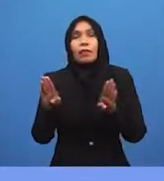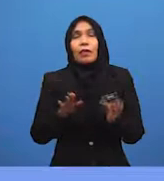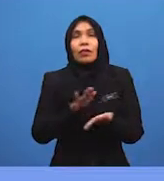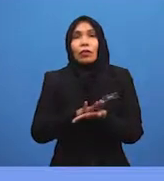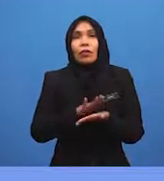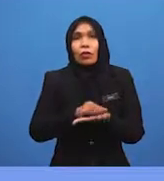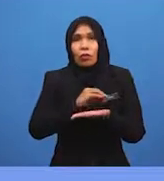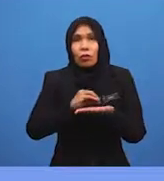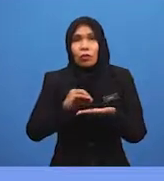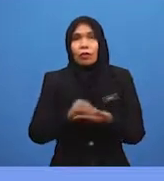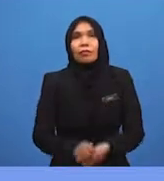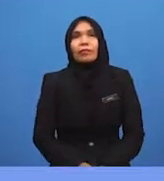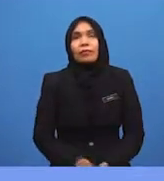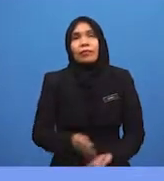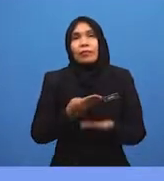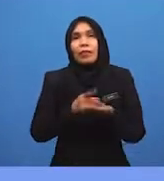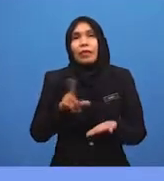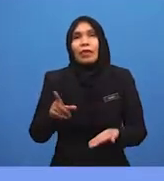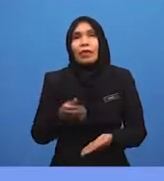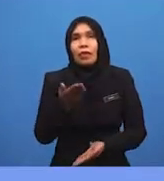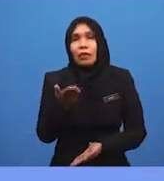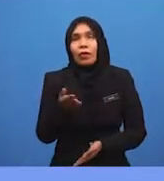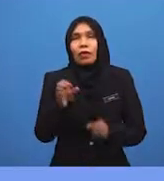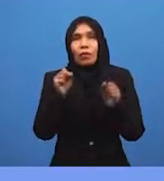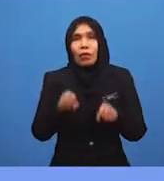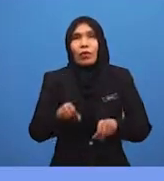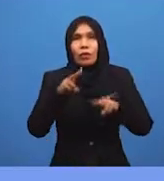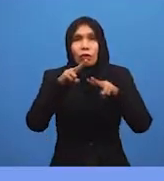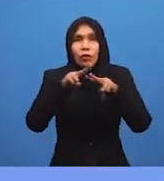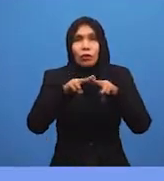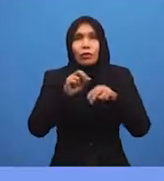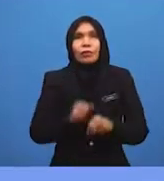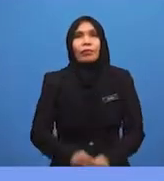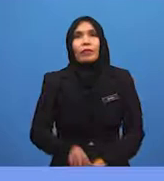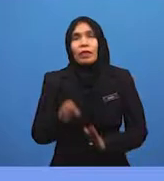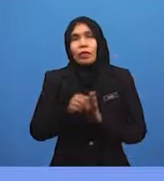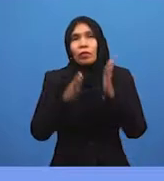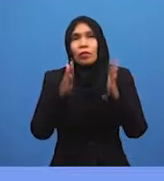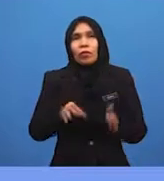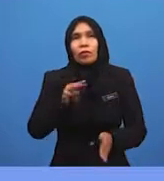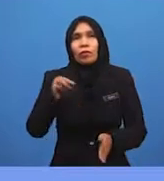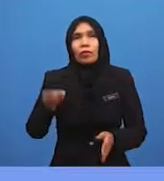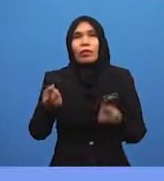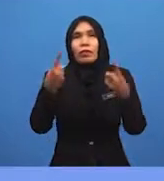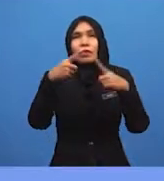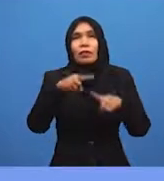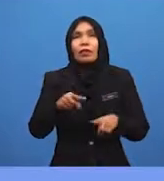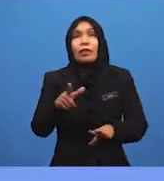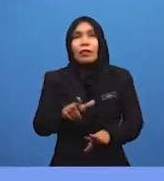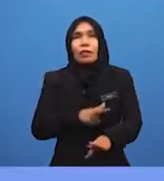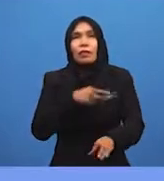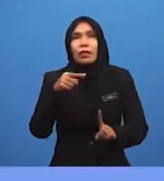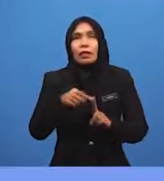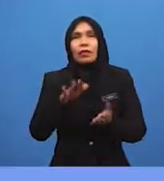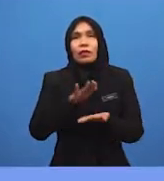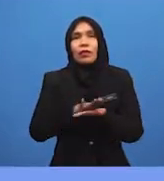Baiklah, awak boleh duduk. Seorang murid datang lewat ke sekolah kerana bas sekolahnya rosak.